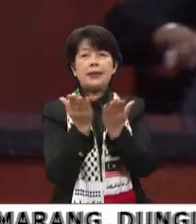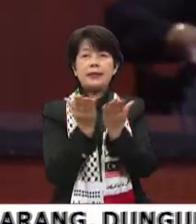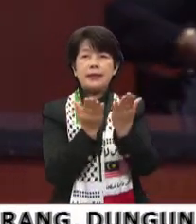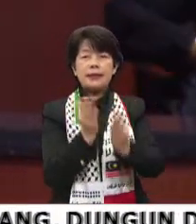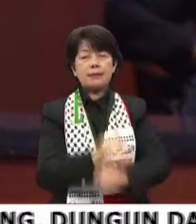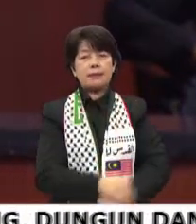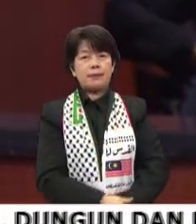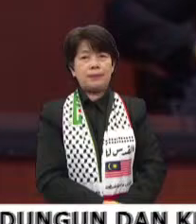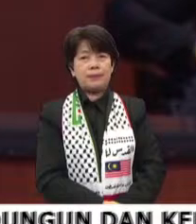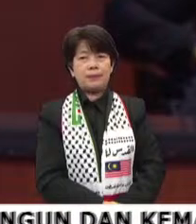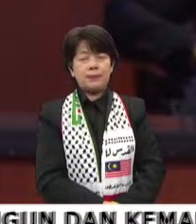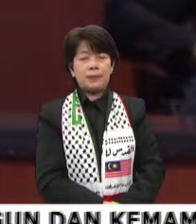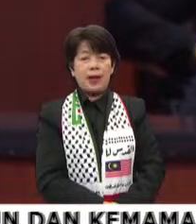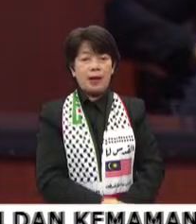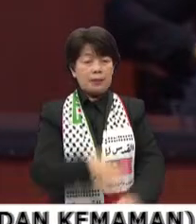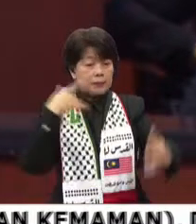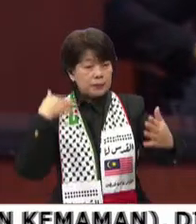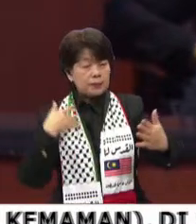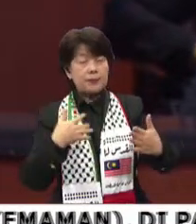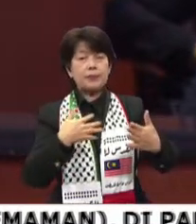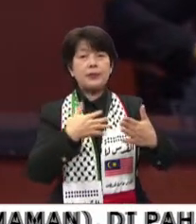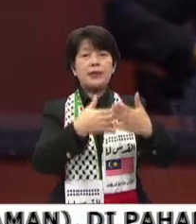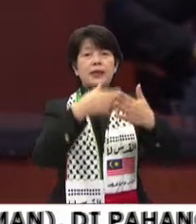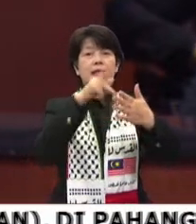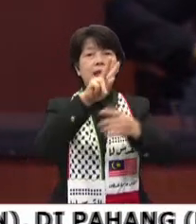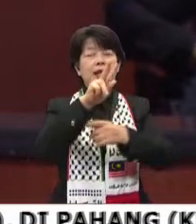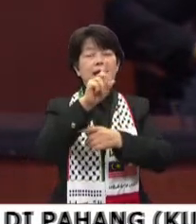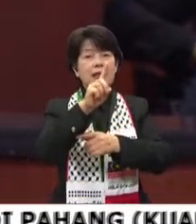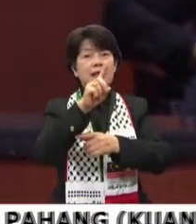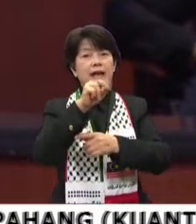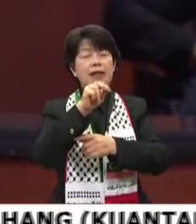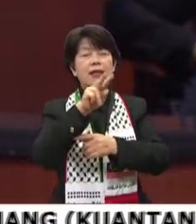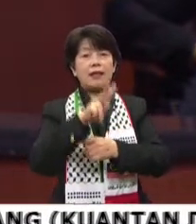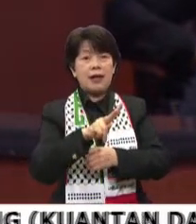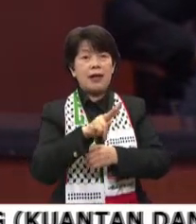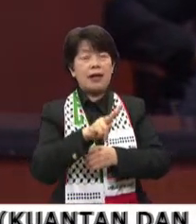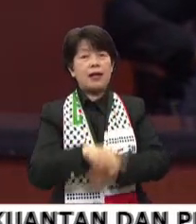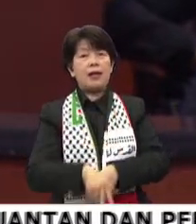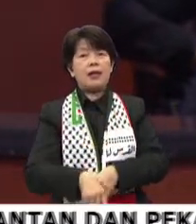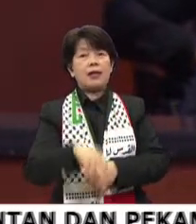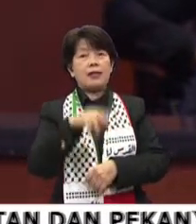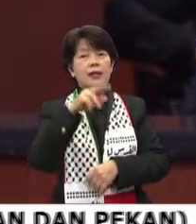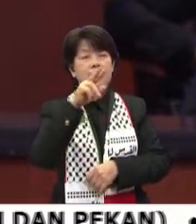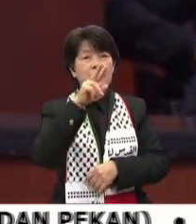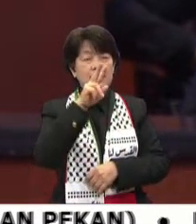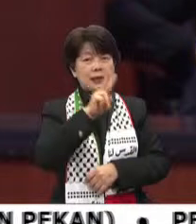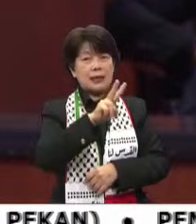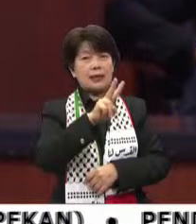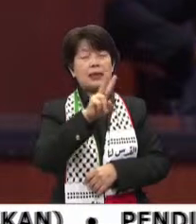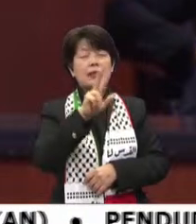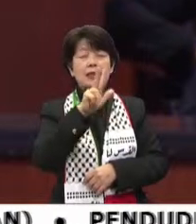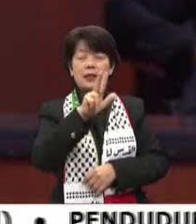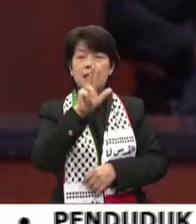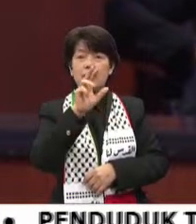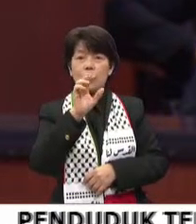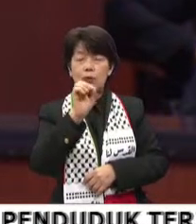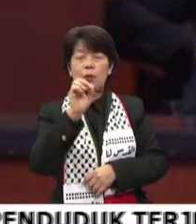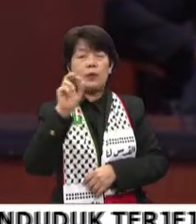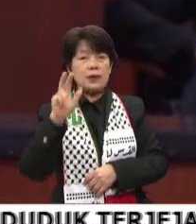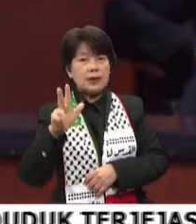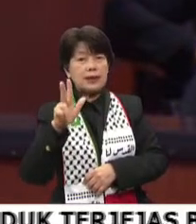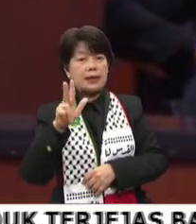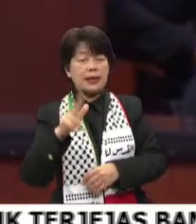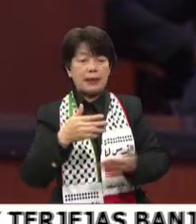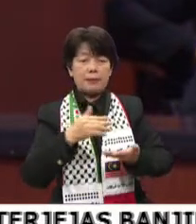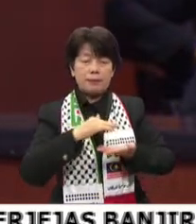perkhidmatan pencapaian kdnk bagi suku tahun ketiga 2023 menunjukkan pertumbuhan